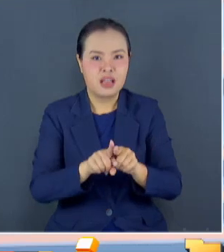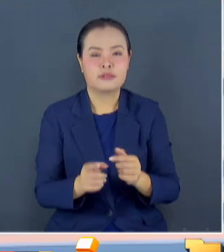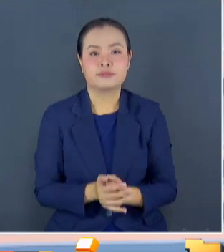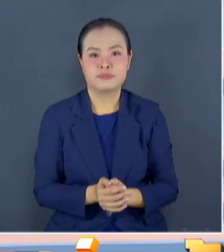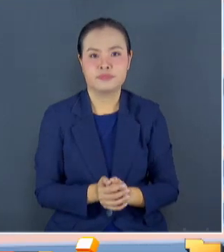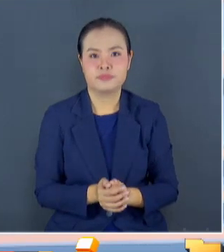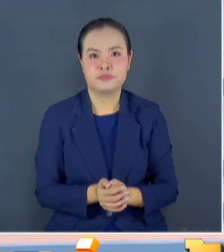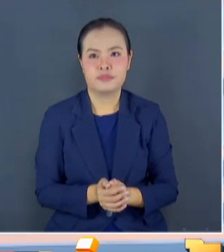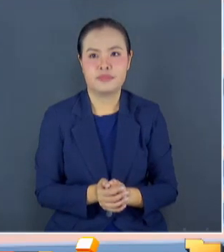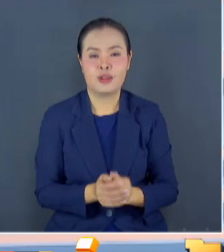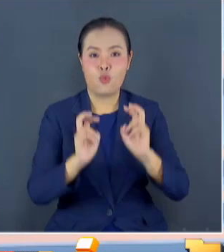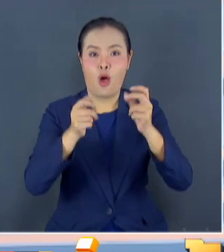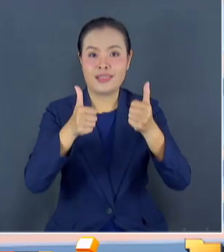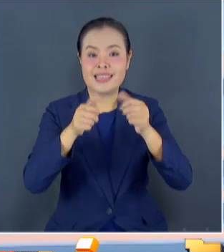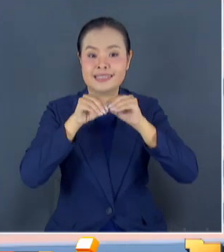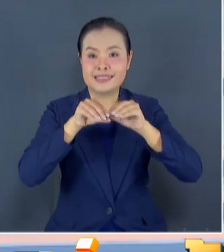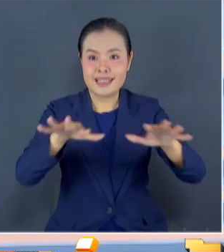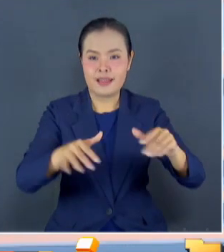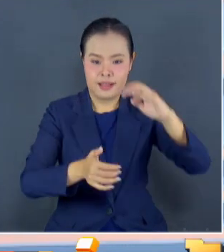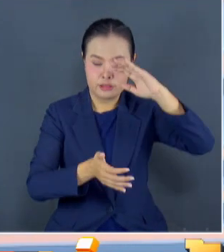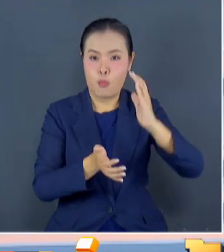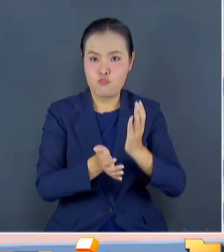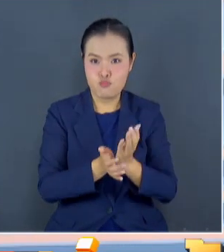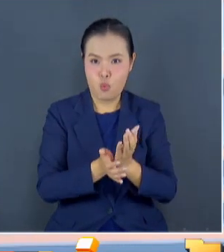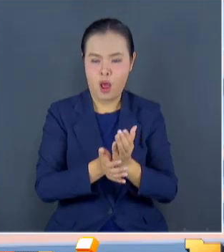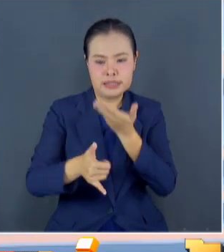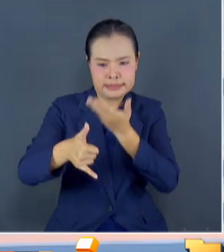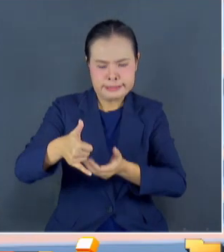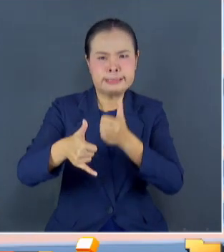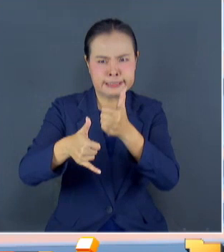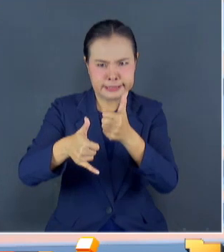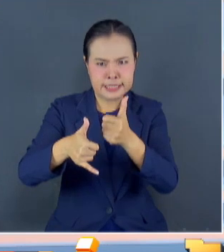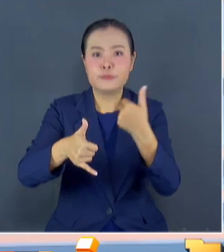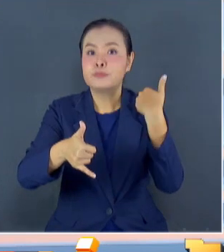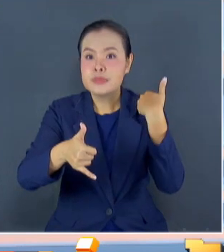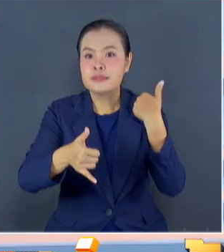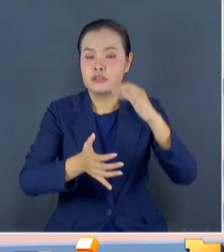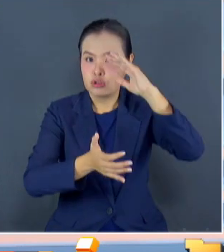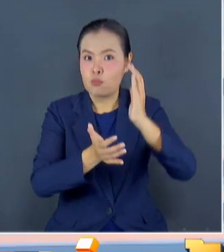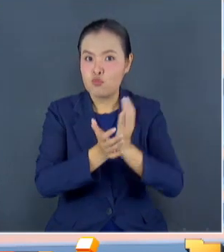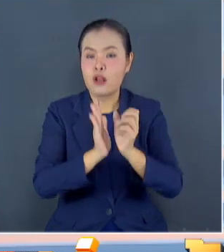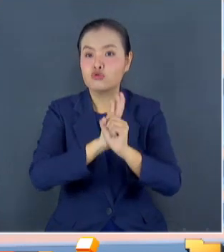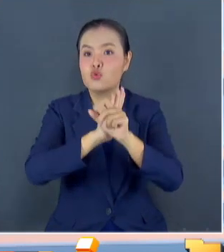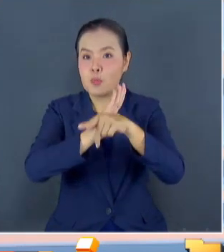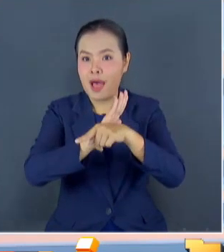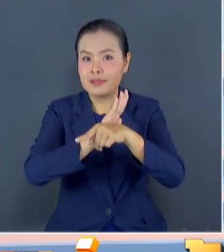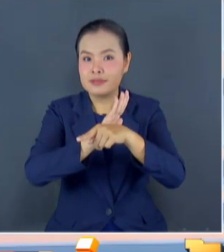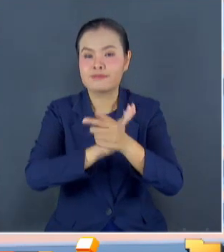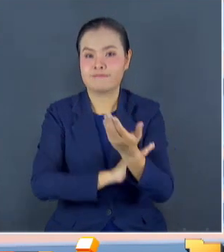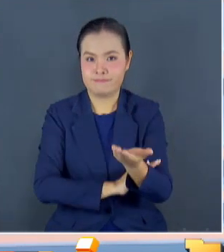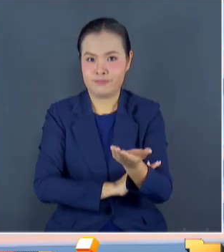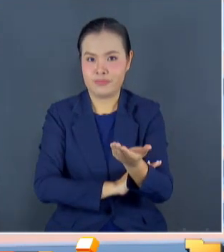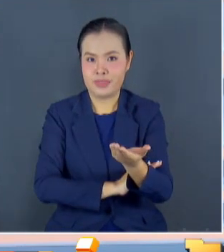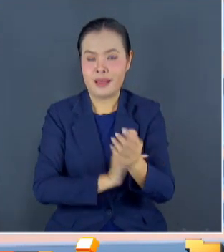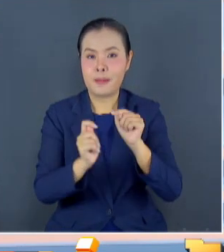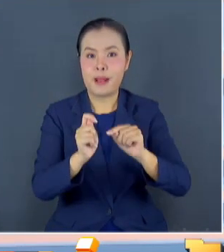ของเรื่องดีๆวีแชร์วันนี้เป็นเรื่องของตำรวจฮะตำรวจที่ดีก็มีเยอะฮะรวมทั้งตำรวจที่สุพรรณบุรีที่สภ.2